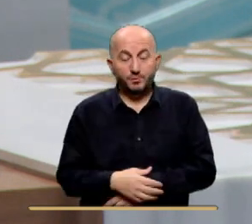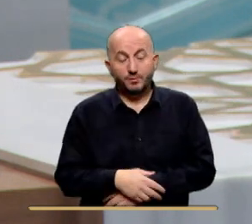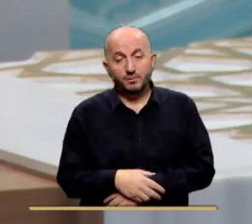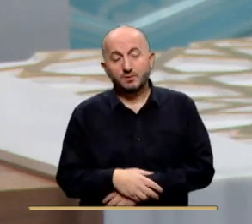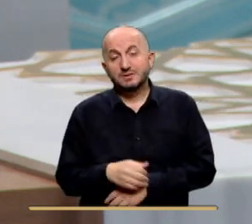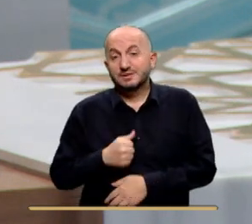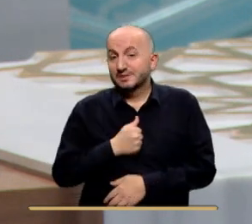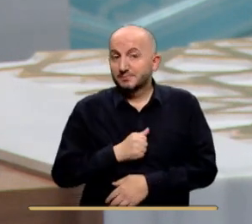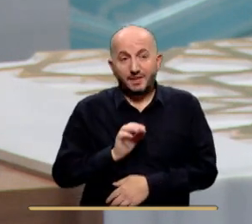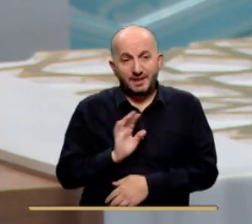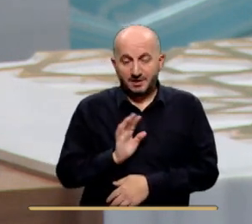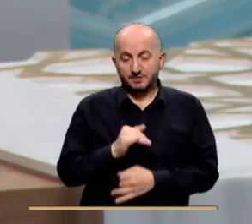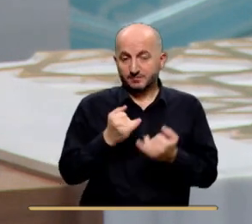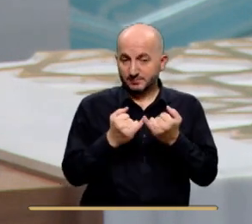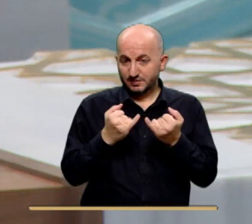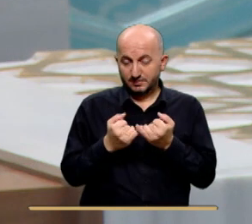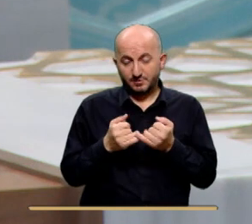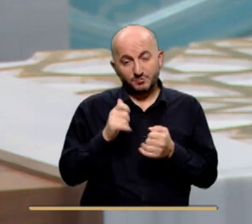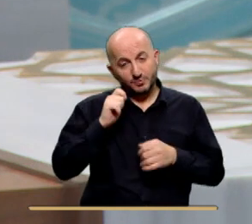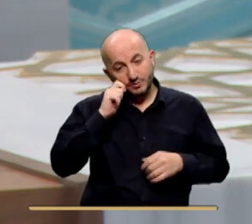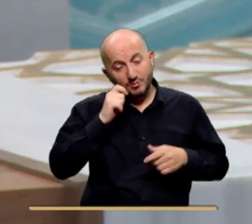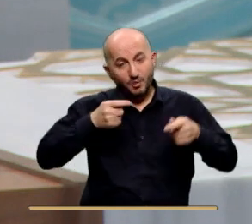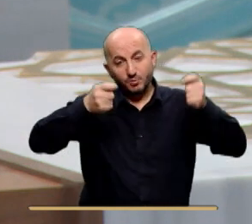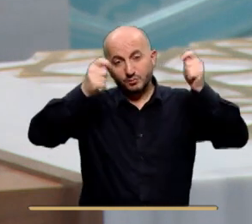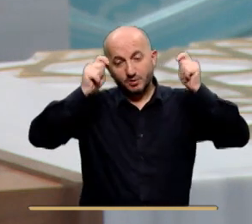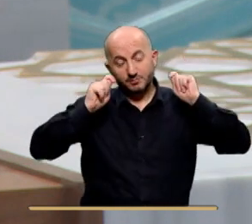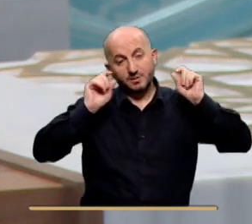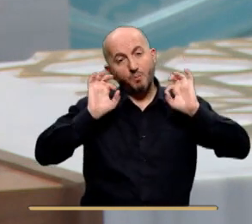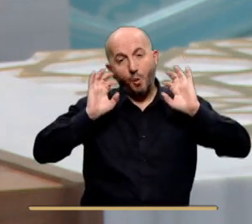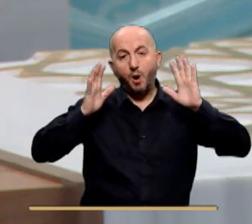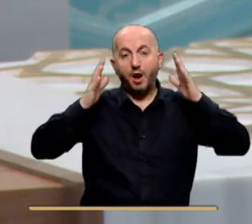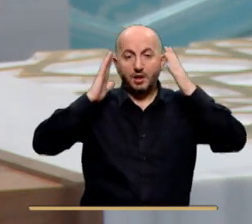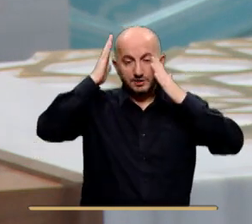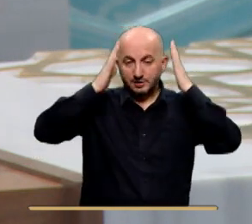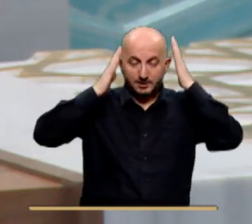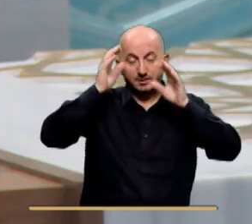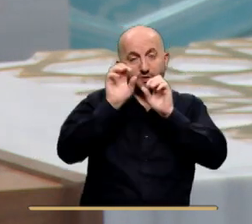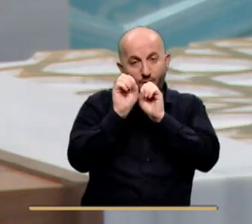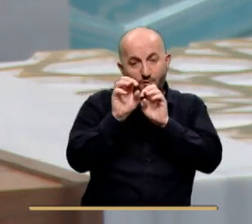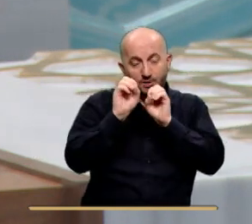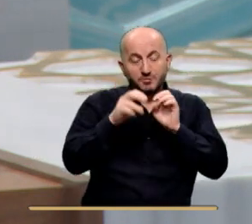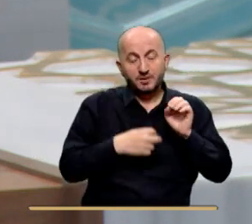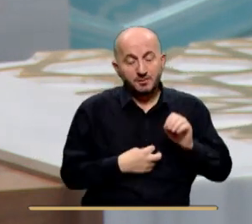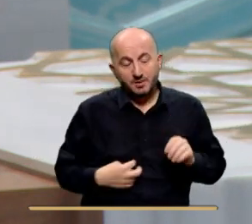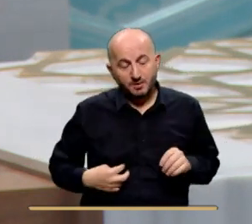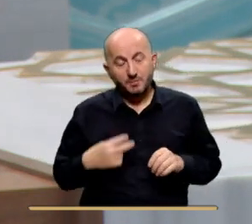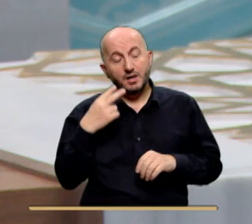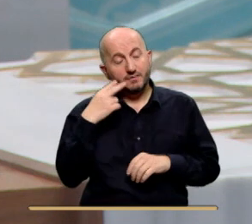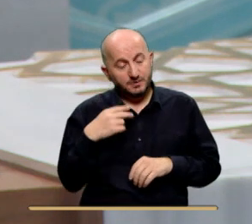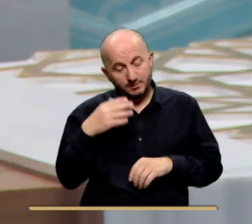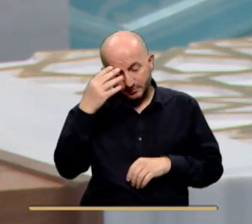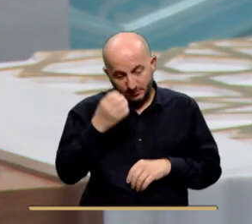onu kınamaktan ziyade kardeş, Müslüman gusül abdestini şu şekilde alır diye öğretmek, Peygamberimiz Hazreti